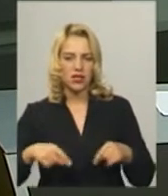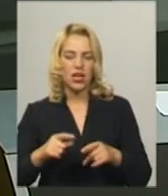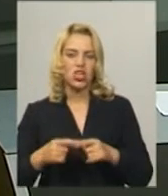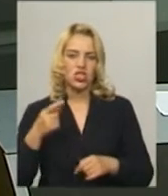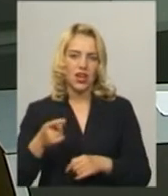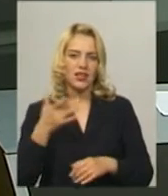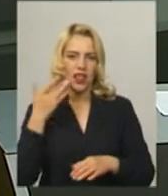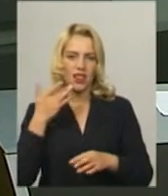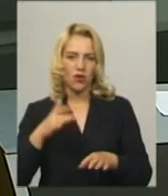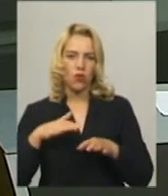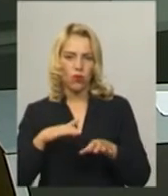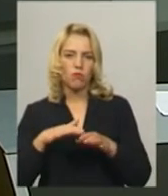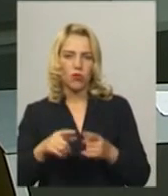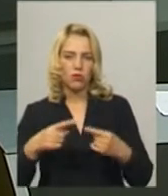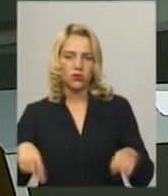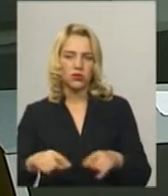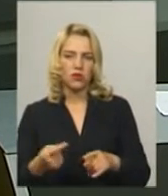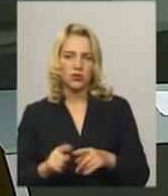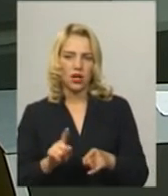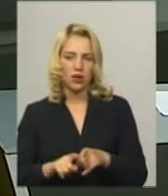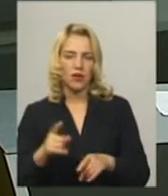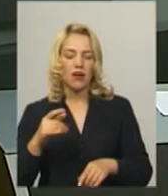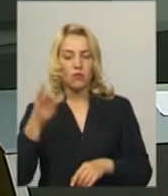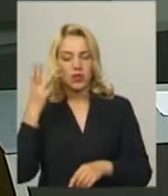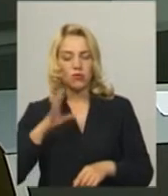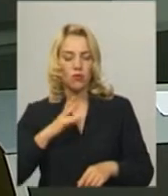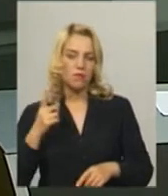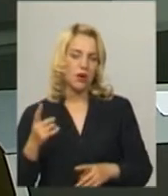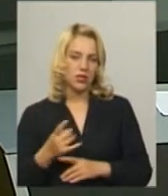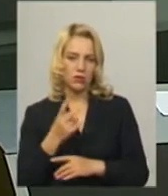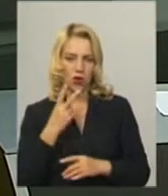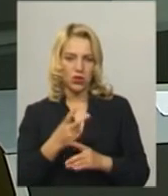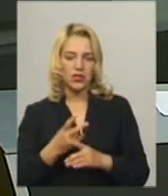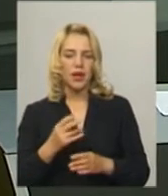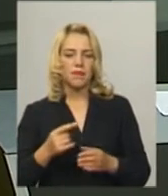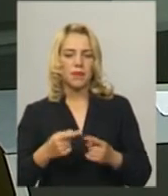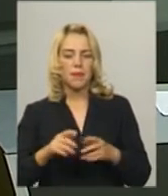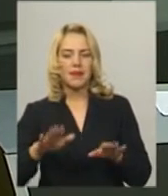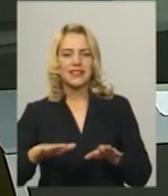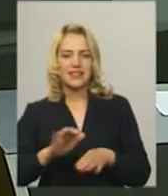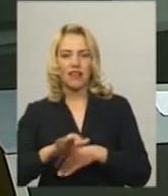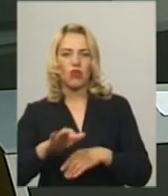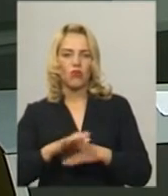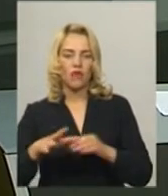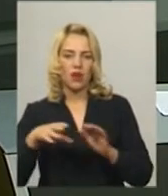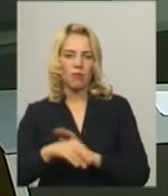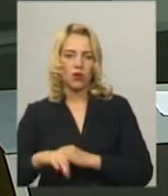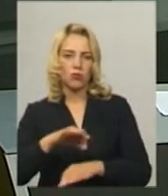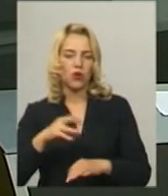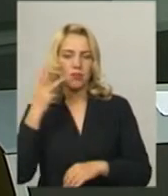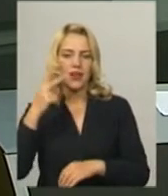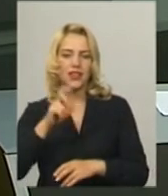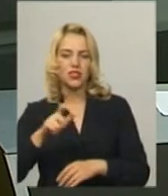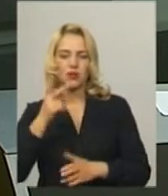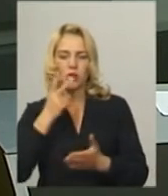промисловості. Минулого року у Хмельницькому вперше відбувався модний показ брендів місцевих виробників у рамках проекту. Тоді хмельничани